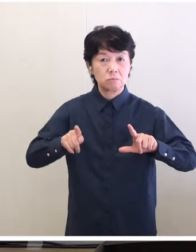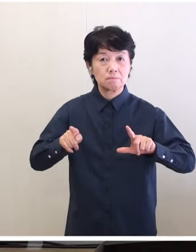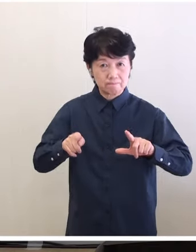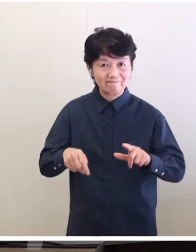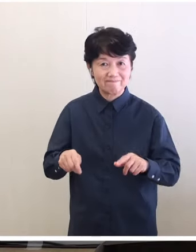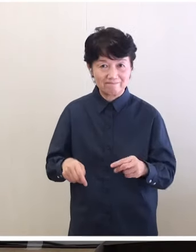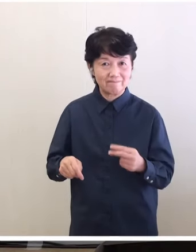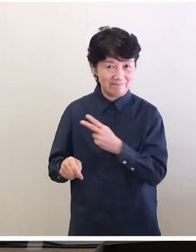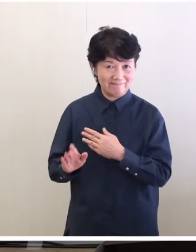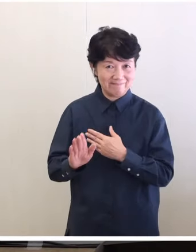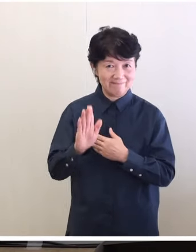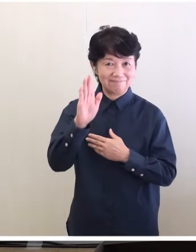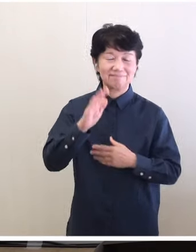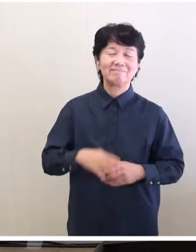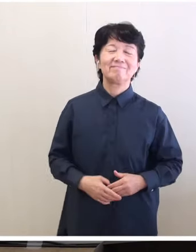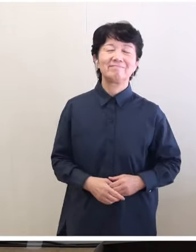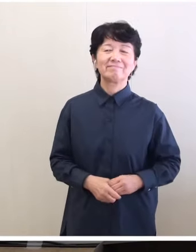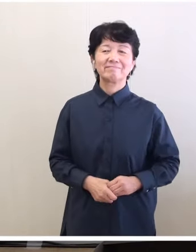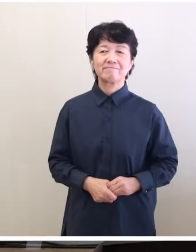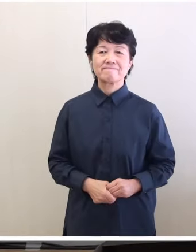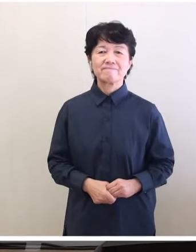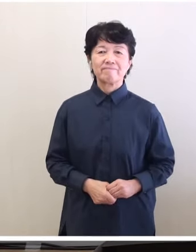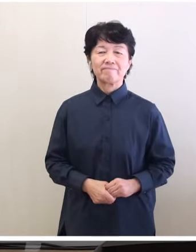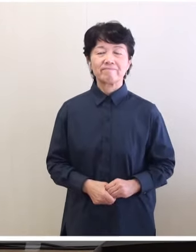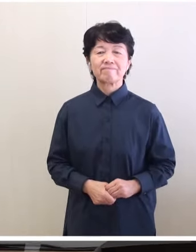まずこれをご覧いただければと思います。